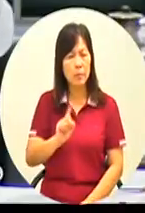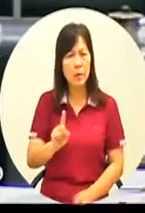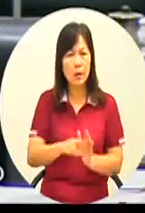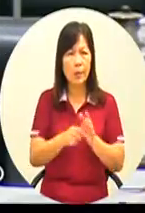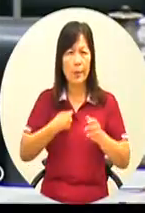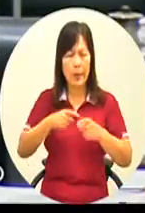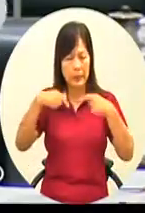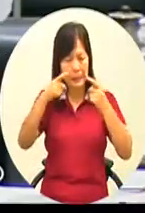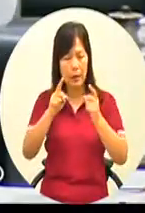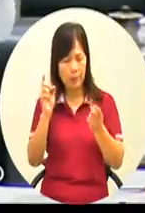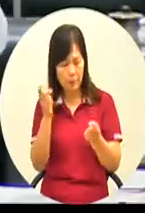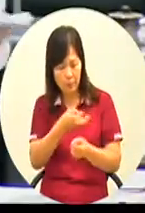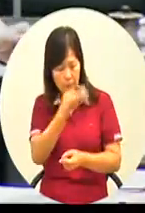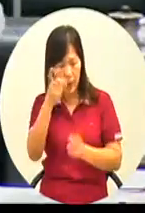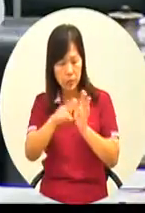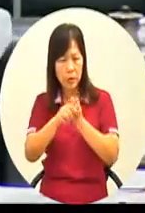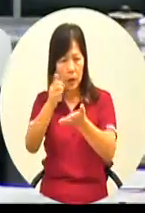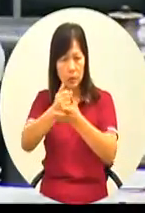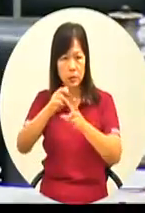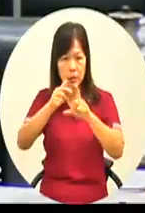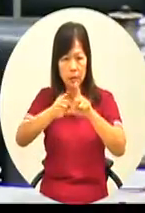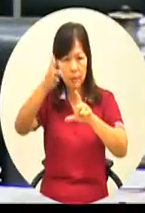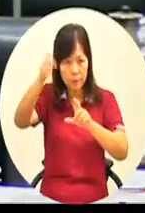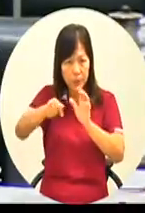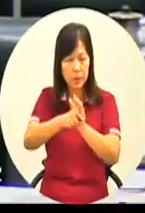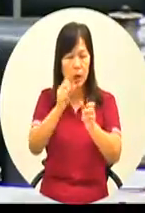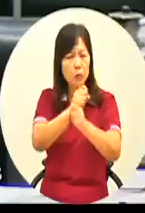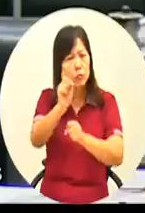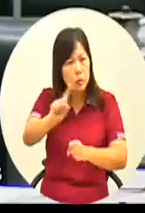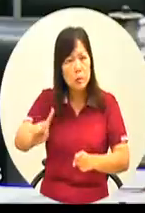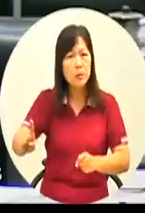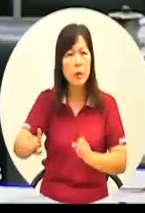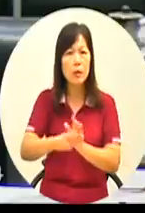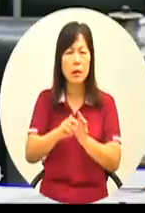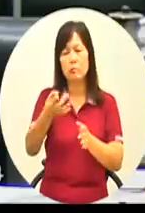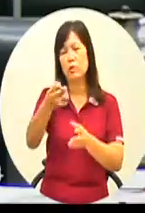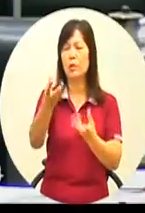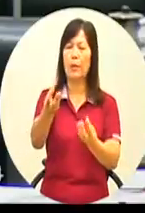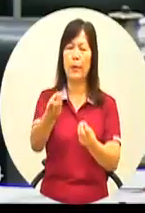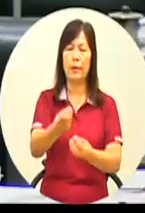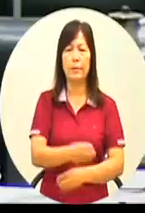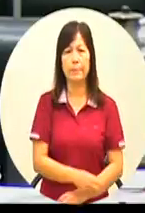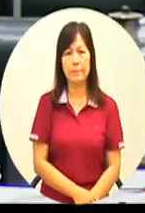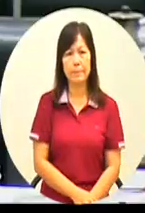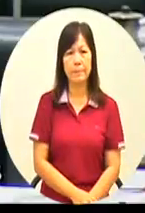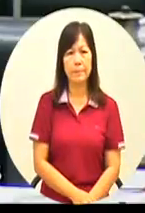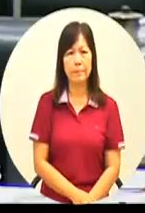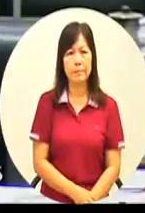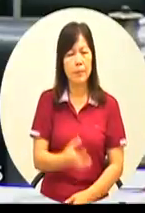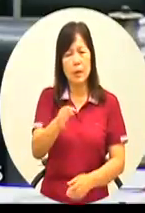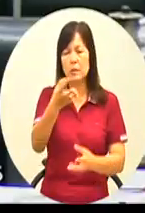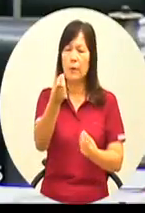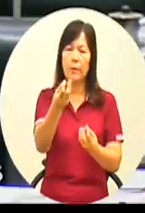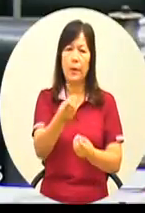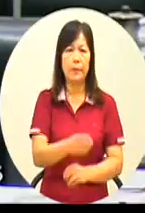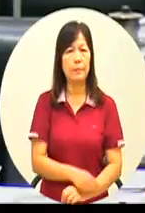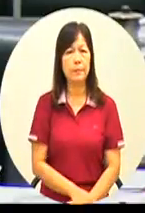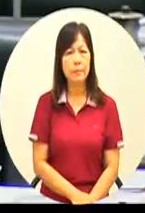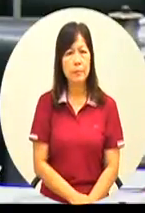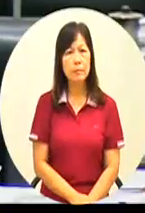经常发现要请区长去做某些工程的时候都没有钱，都没有钱。